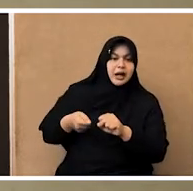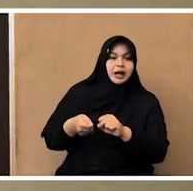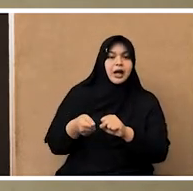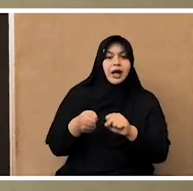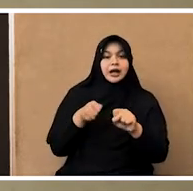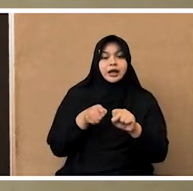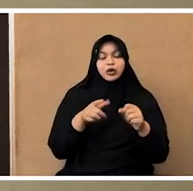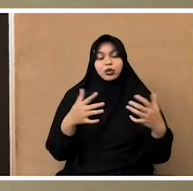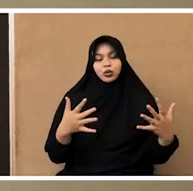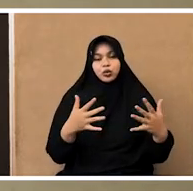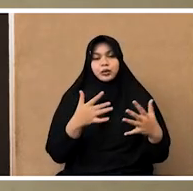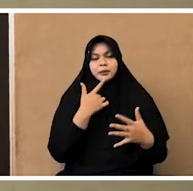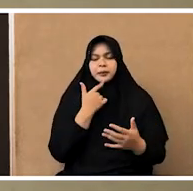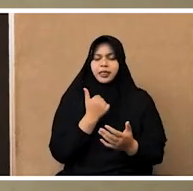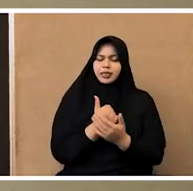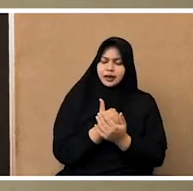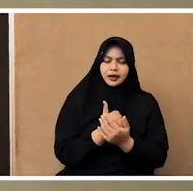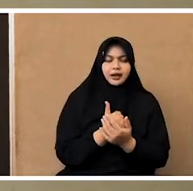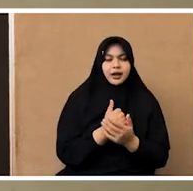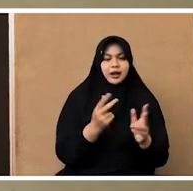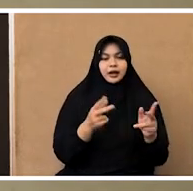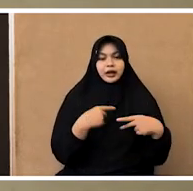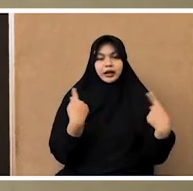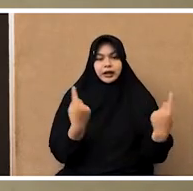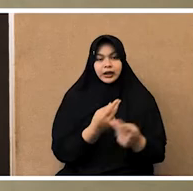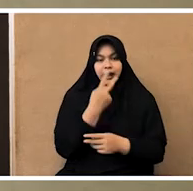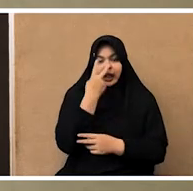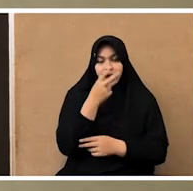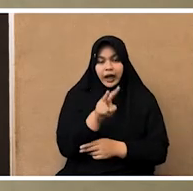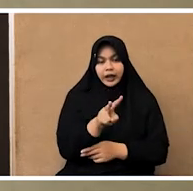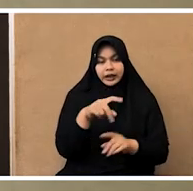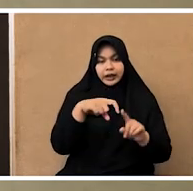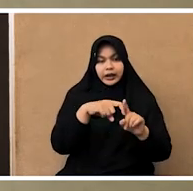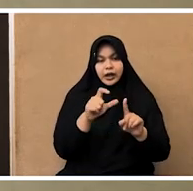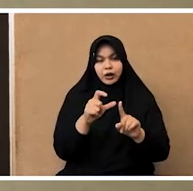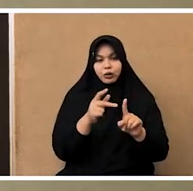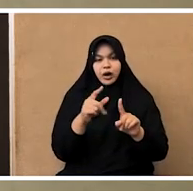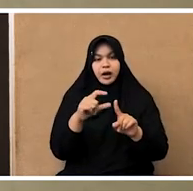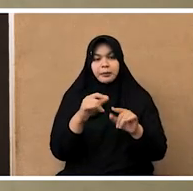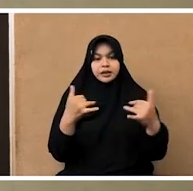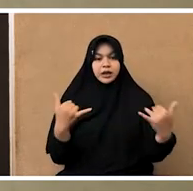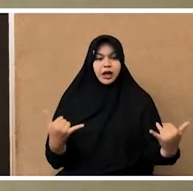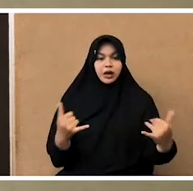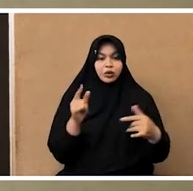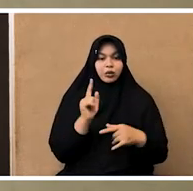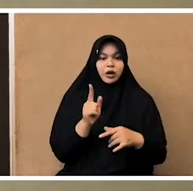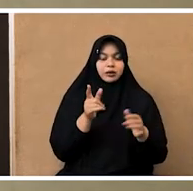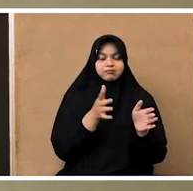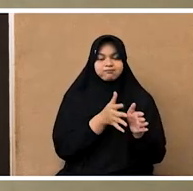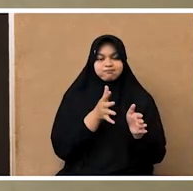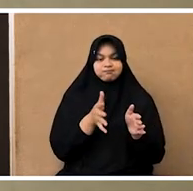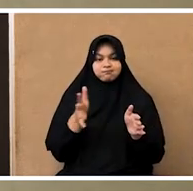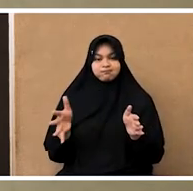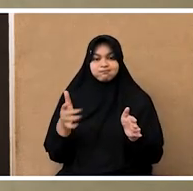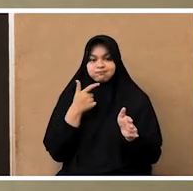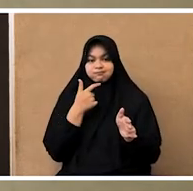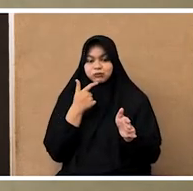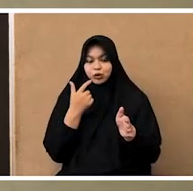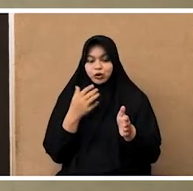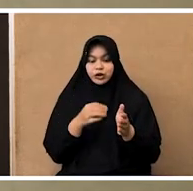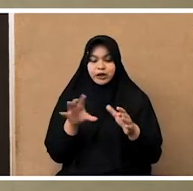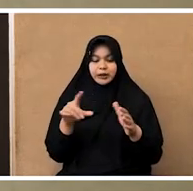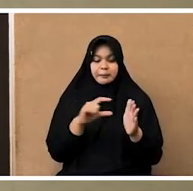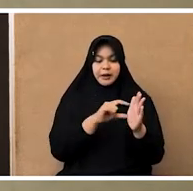apa yang sangat krusial kalau kita lihat di KUHP kita sekarang memang mengatur soal dari pasal